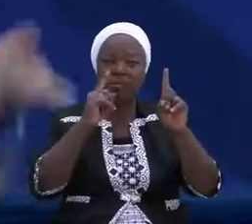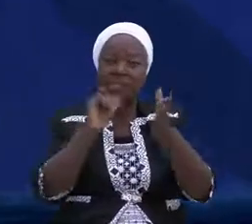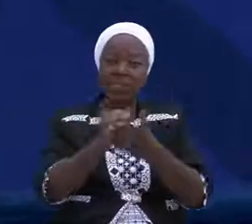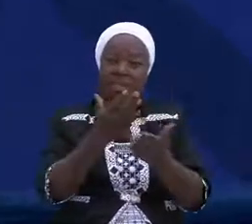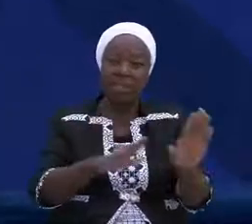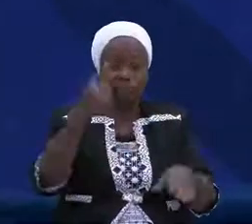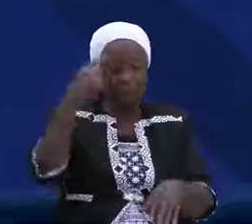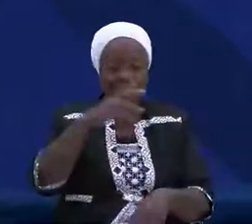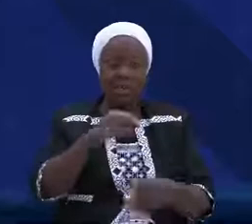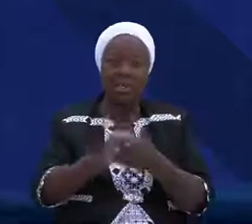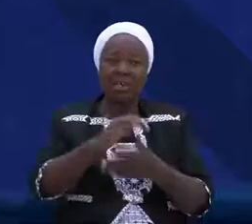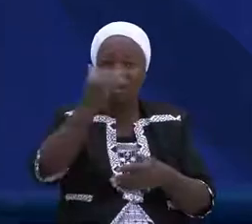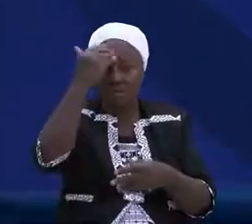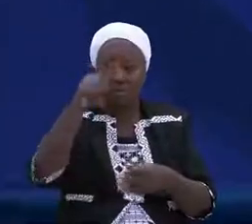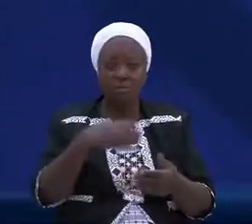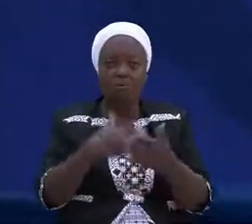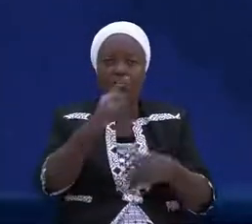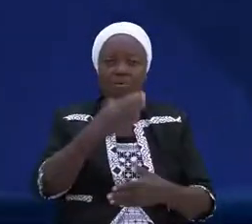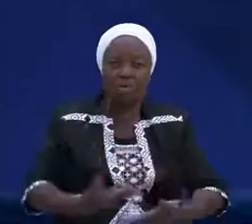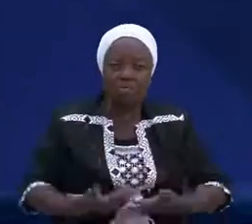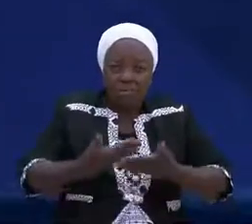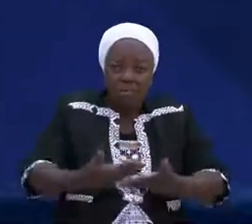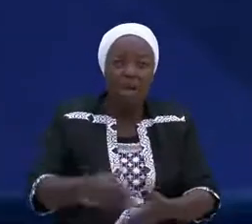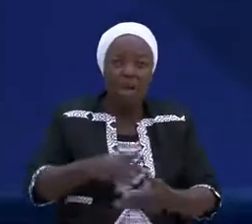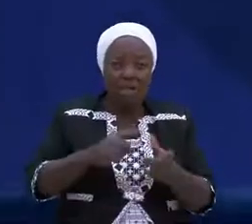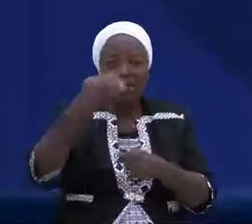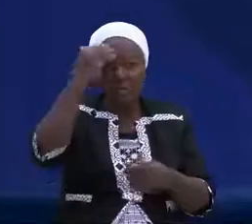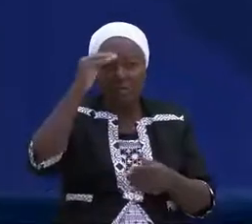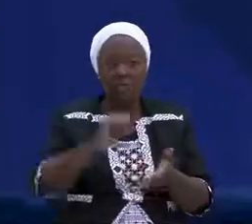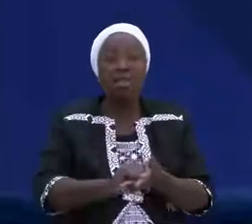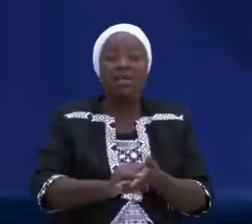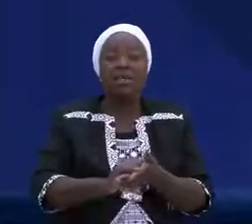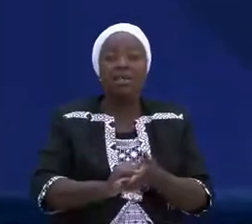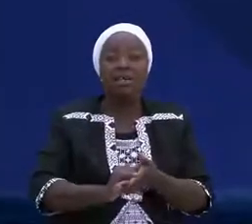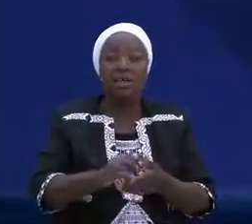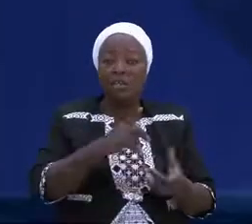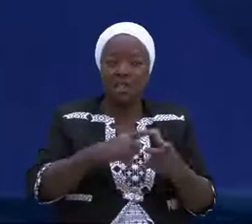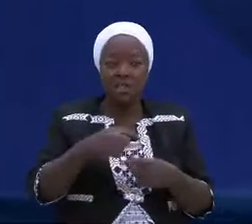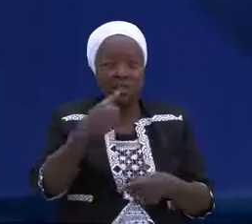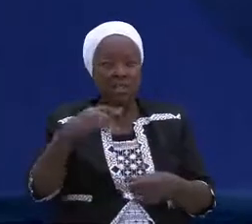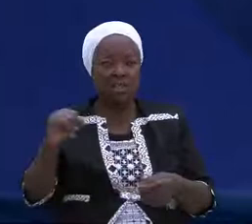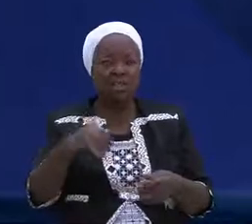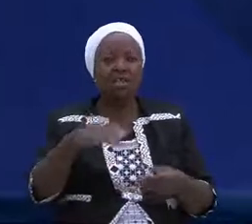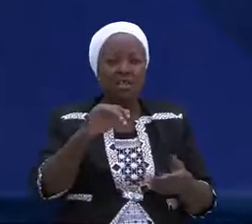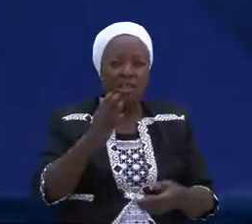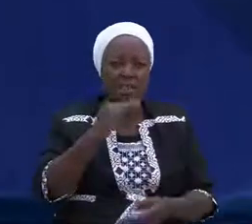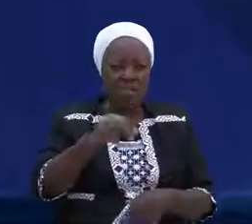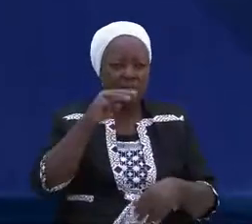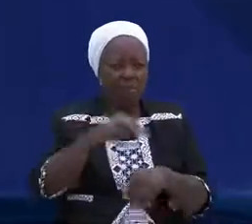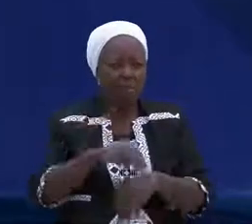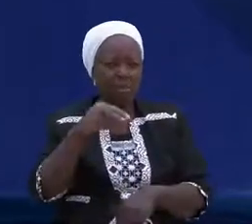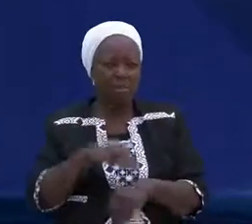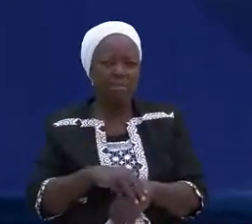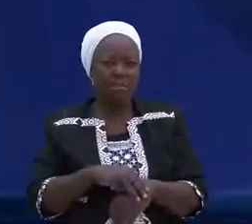avant ta naissance. Il savait où tu seras né. Et il te connaît aujourd'hui. Et il dit, il y a un